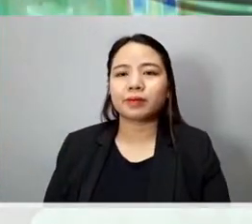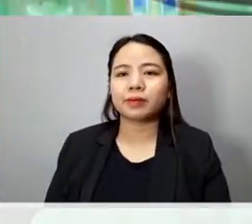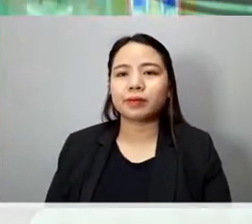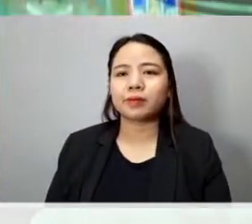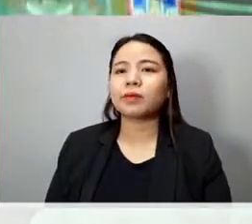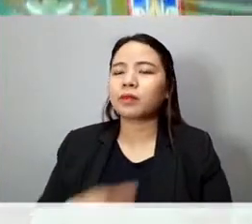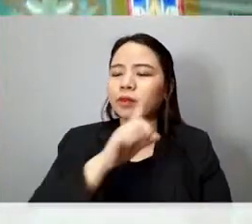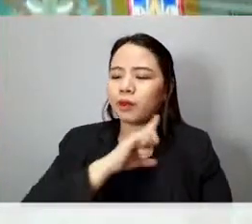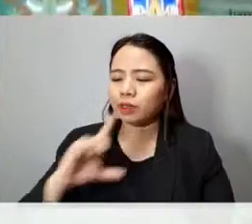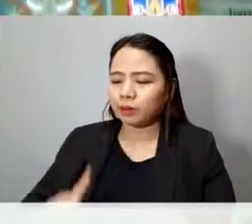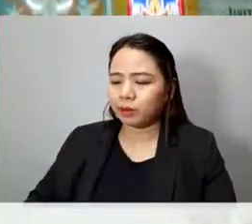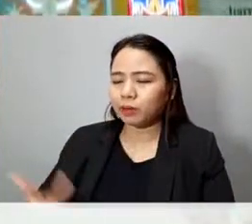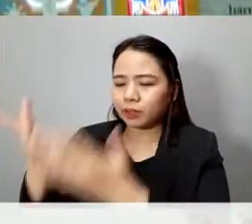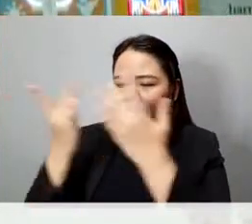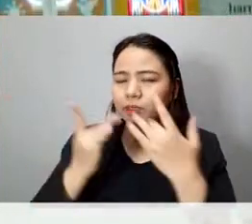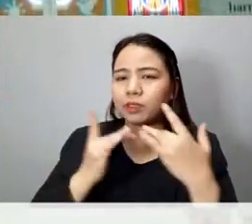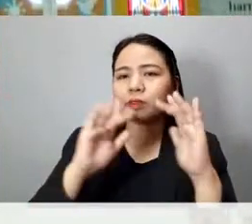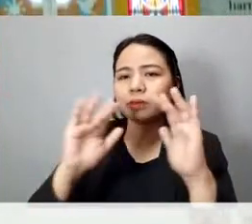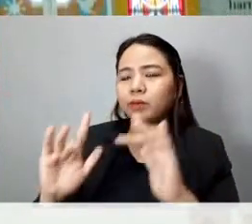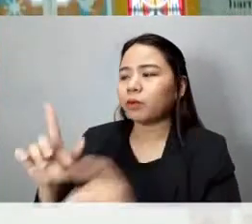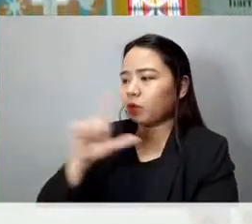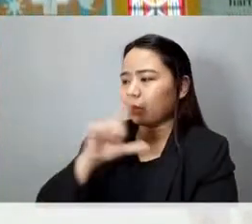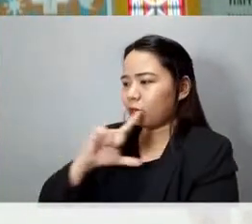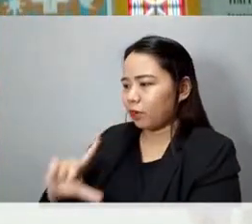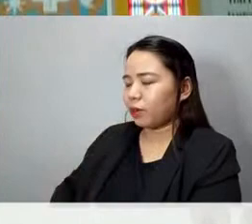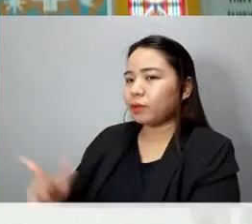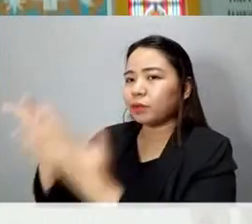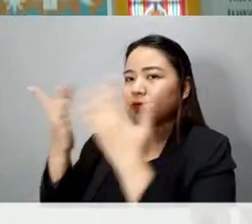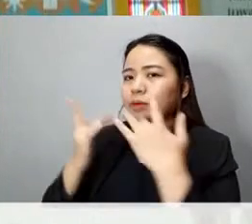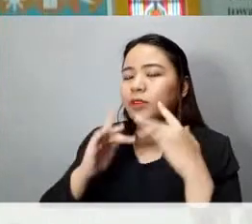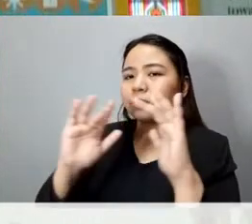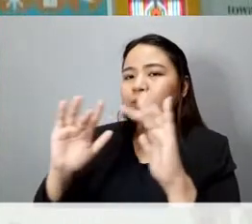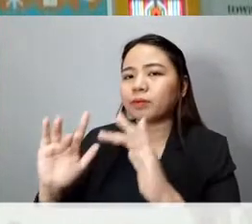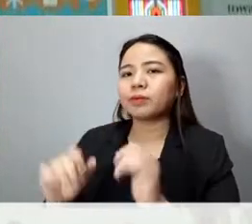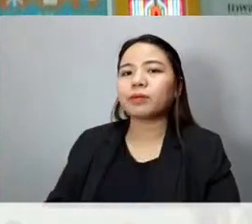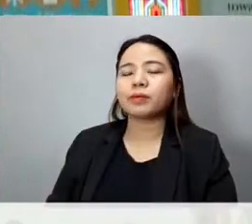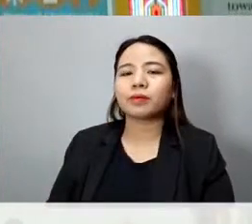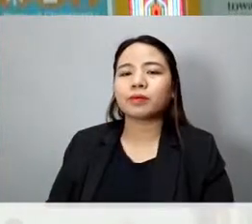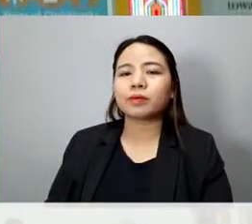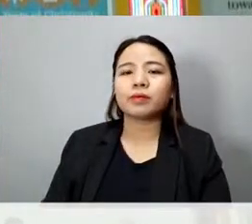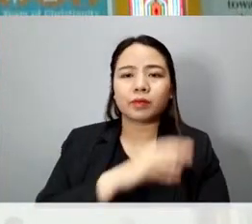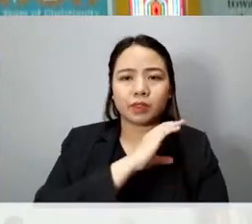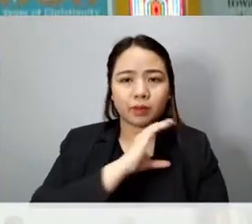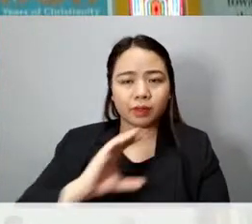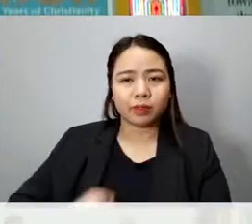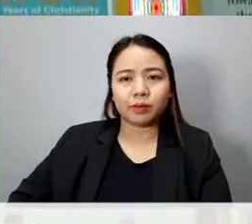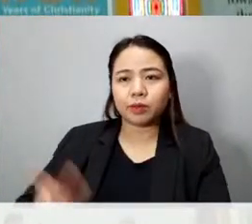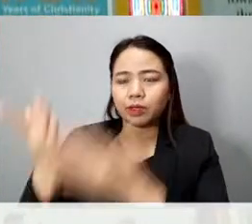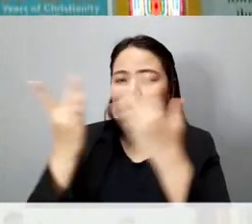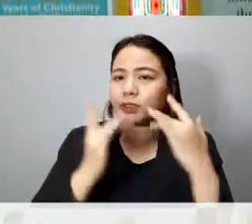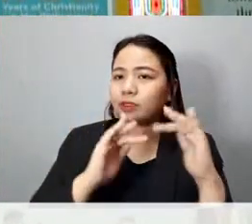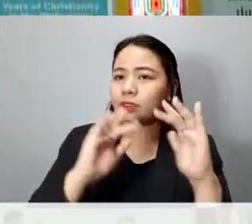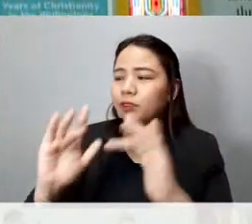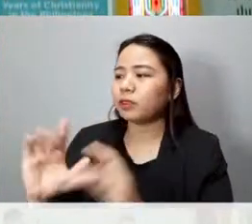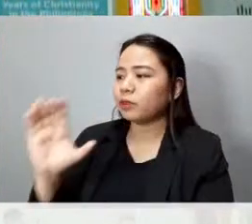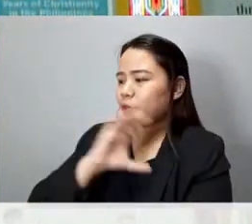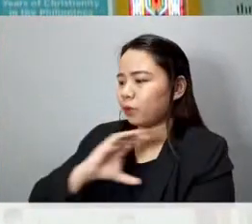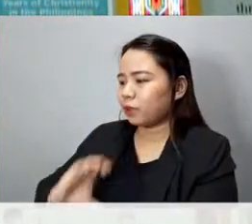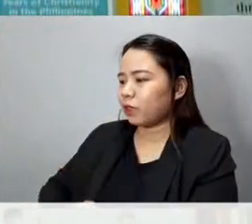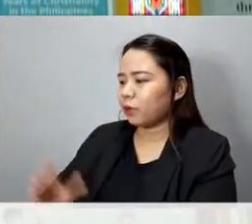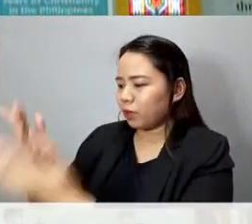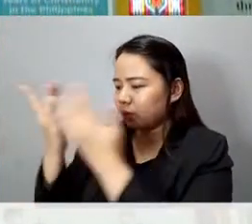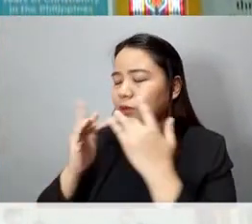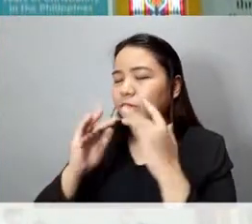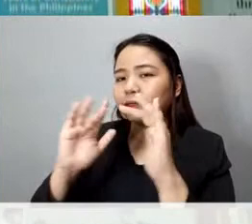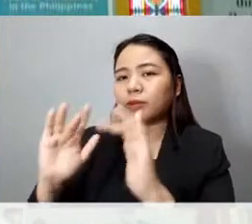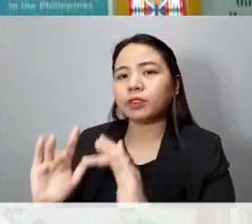Panginoon, kaawaan mo kami. Panginoon, kaawaan mo kami. Kristo, kaawaan mo kami. Kristo, kaawaan